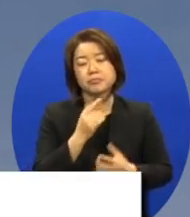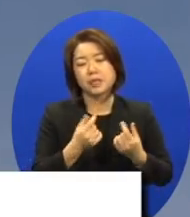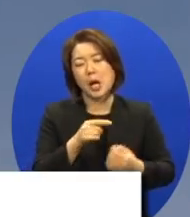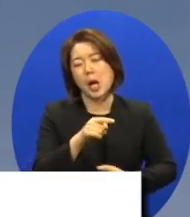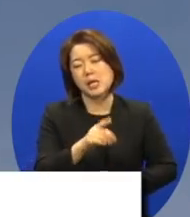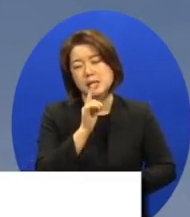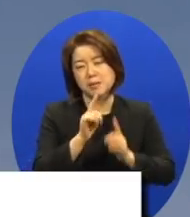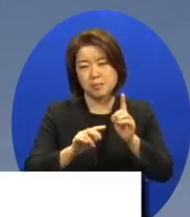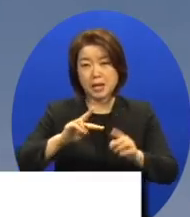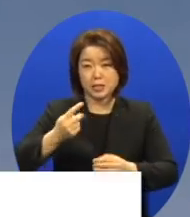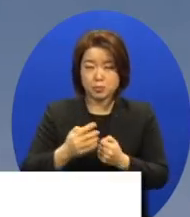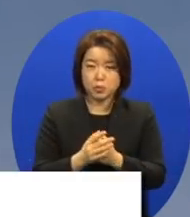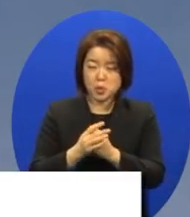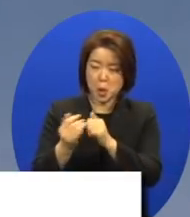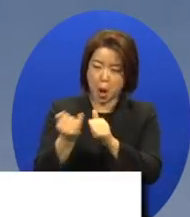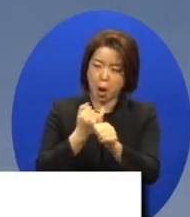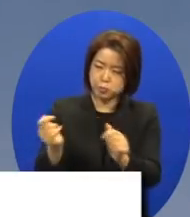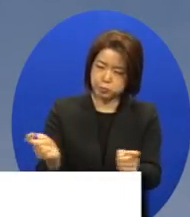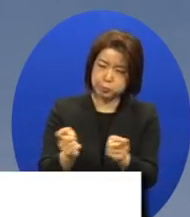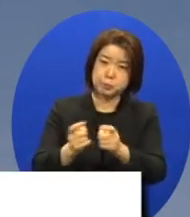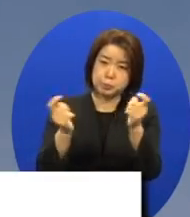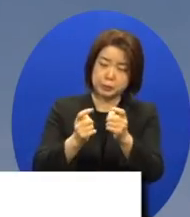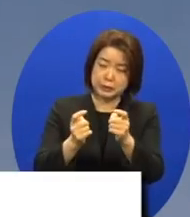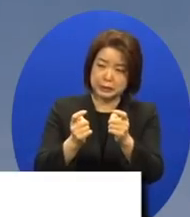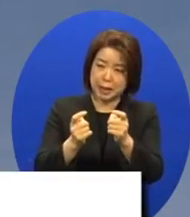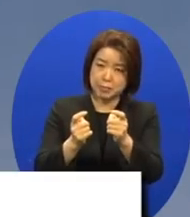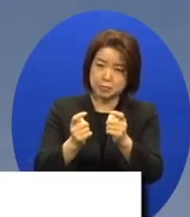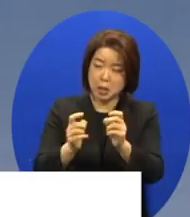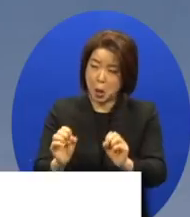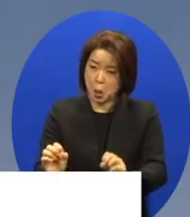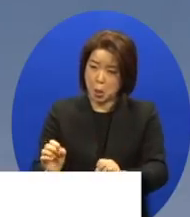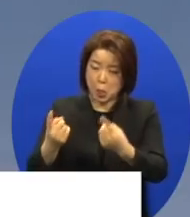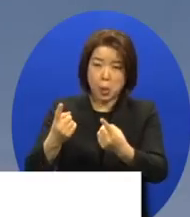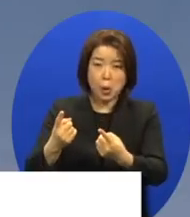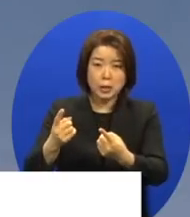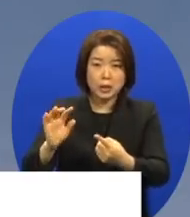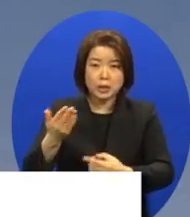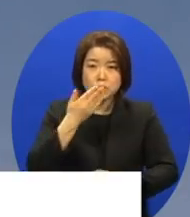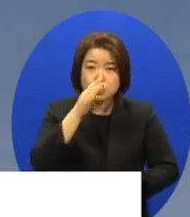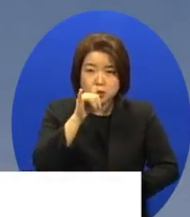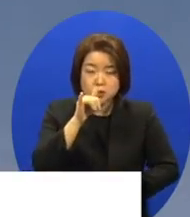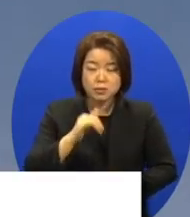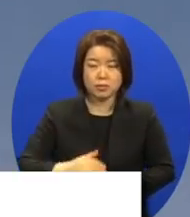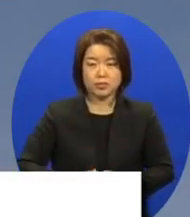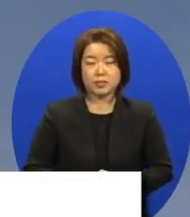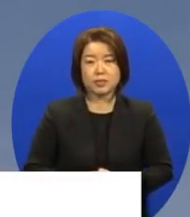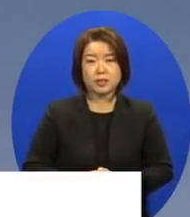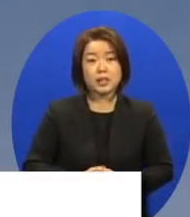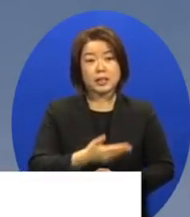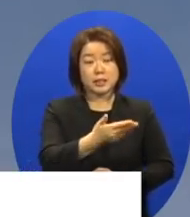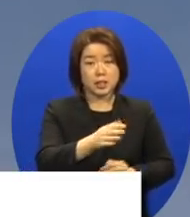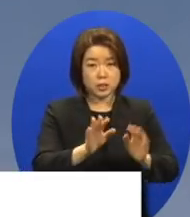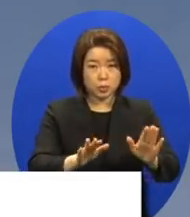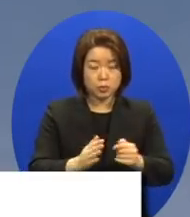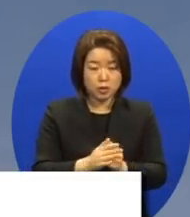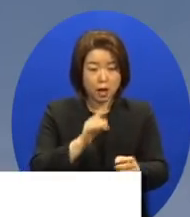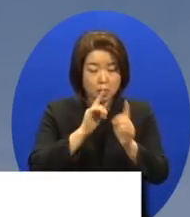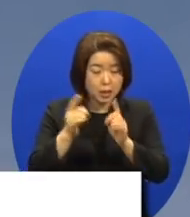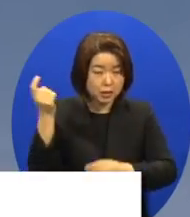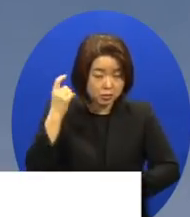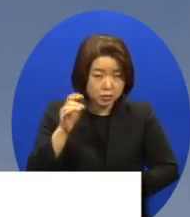조차도 부부 싸움에 빌미를 제공할 수 있다는 겁니다 당신 오늘 말씀